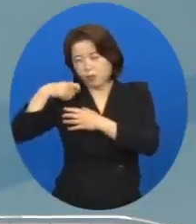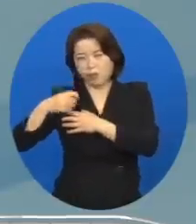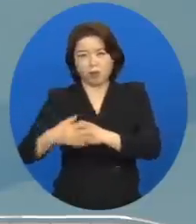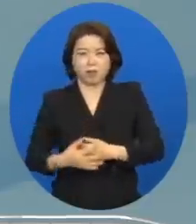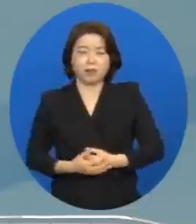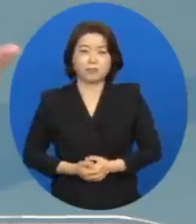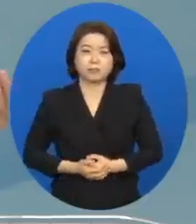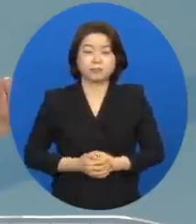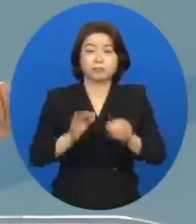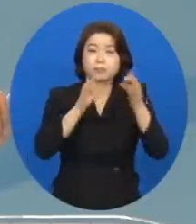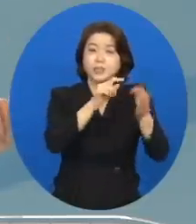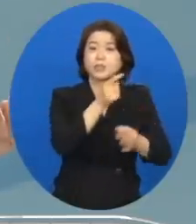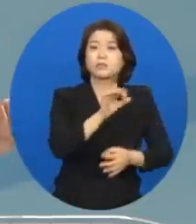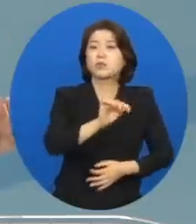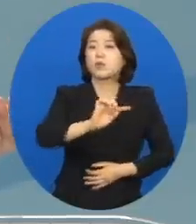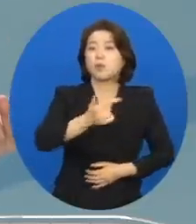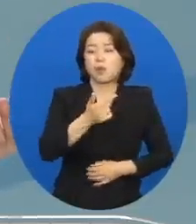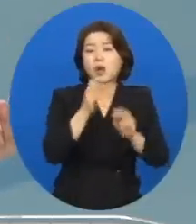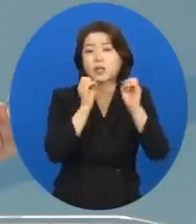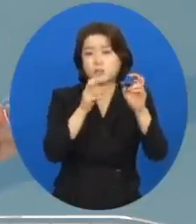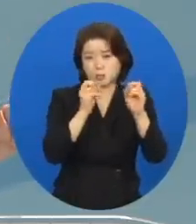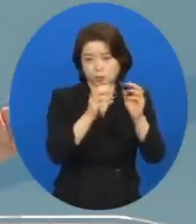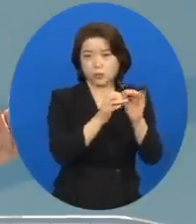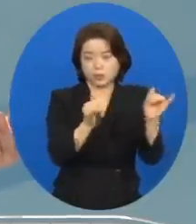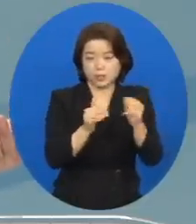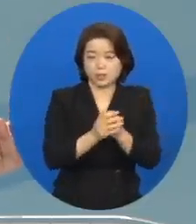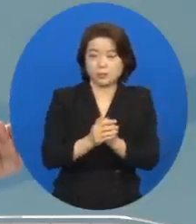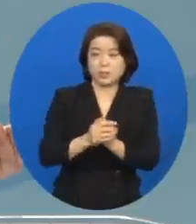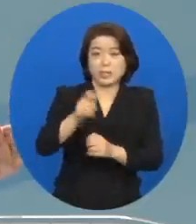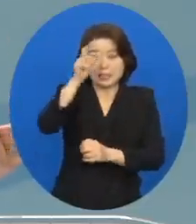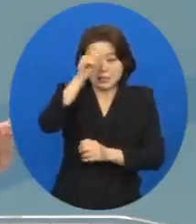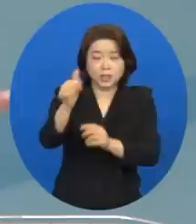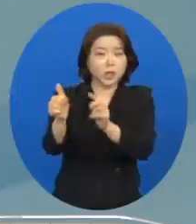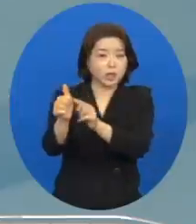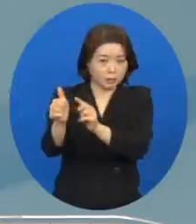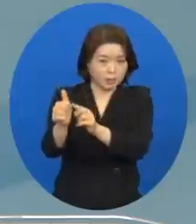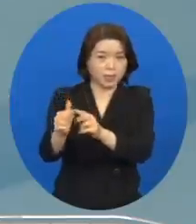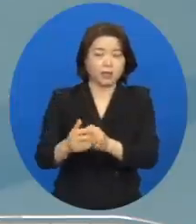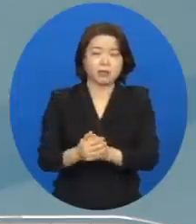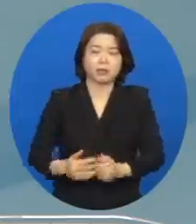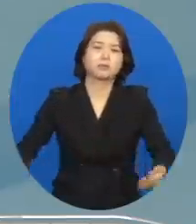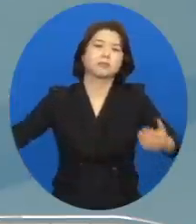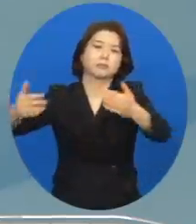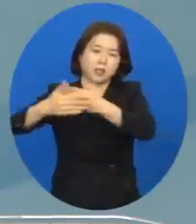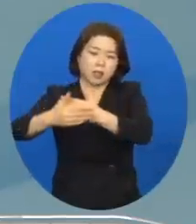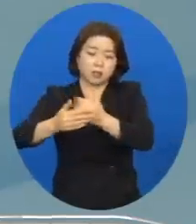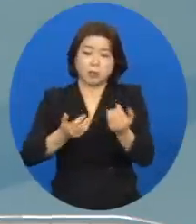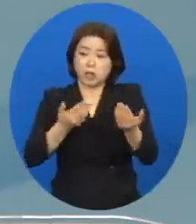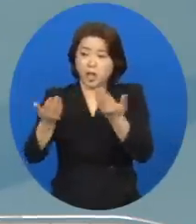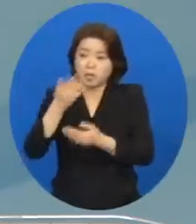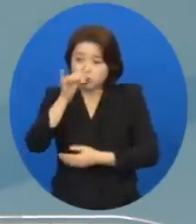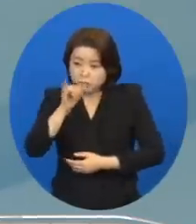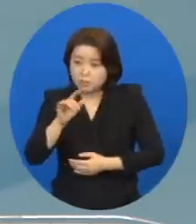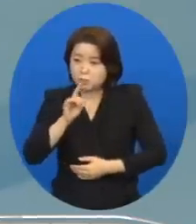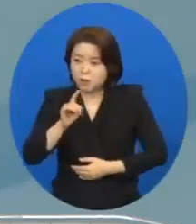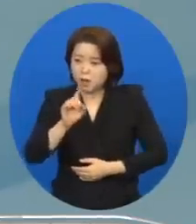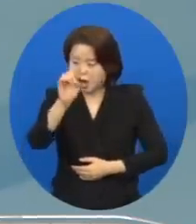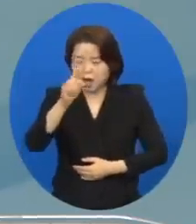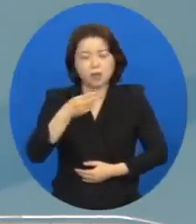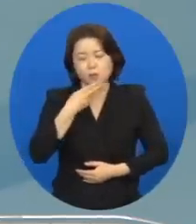김요한 선교사님이 그 터키 남성 성도를 끌어안고 해줄 수 있는 말은 아무것도